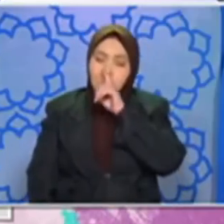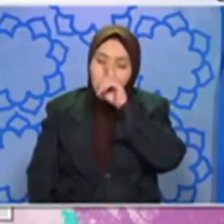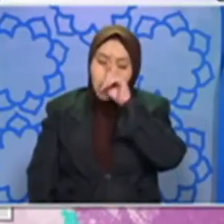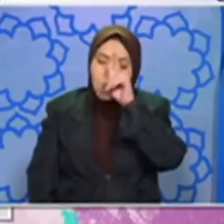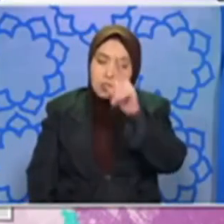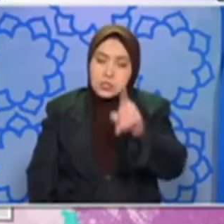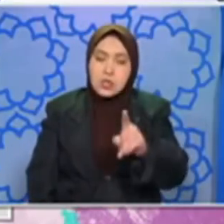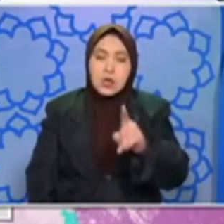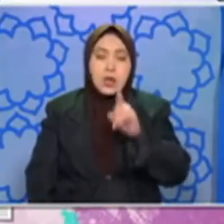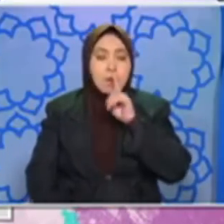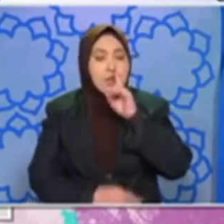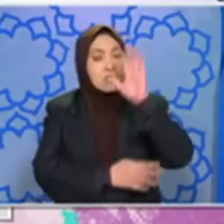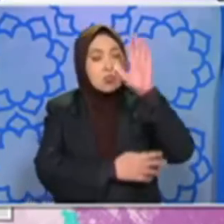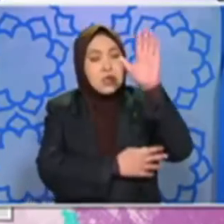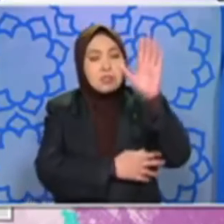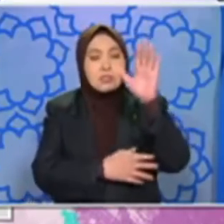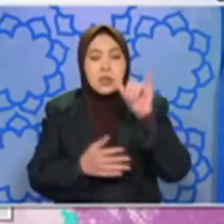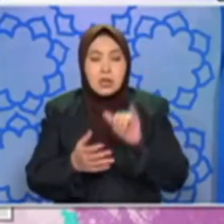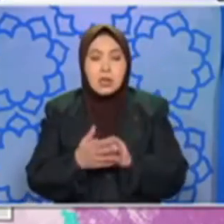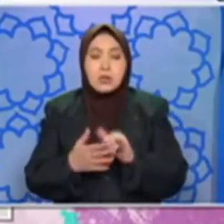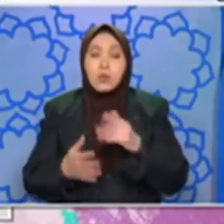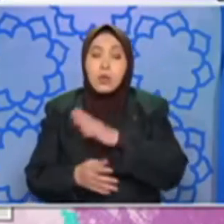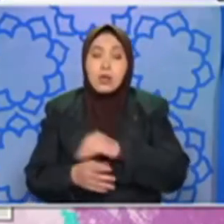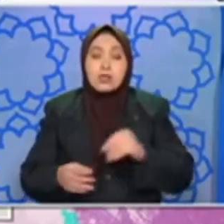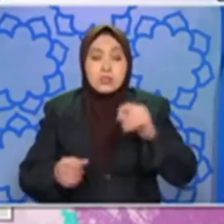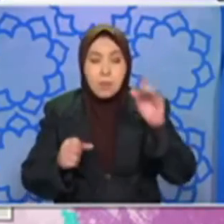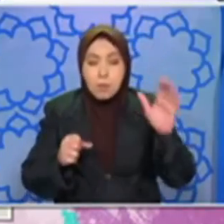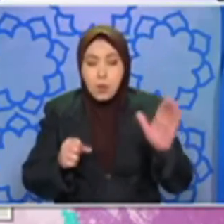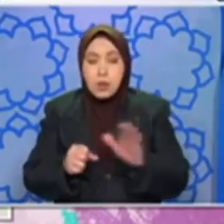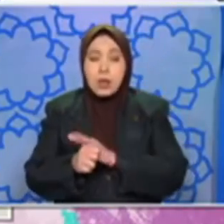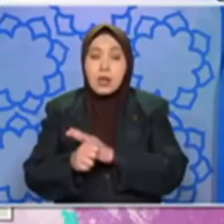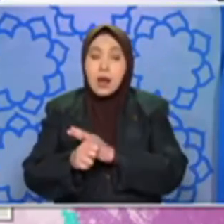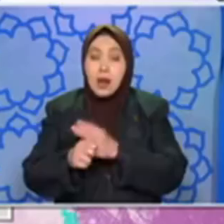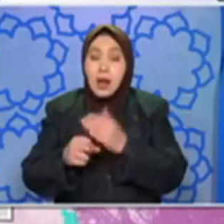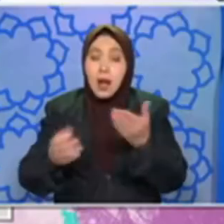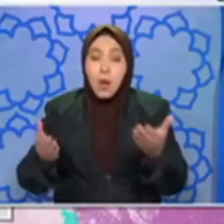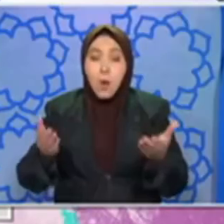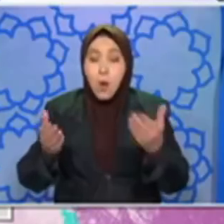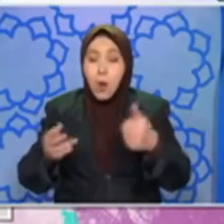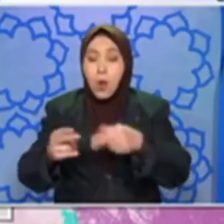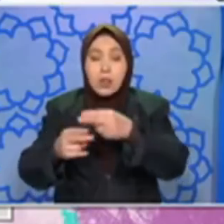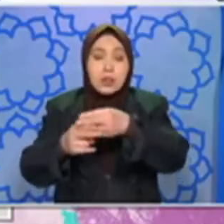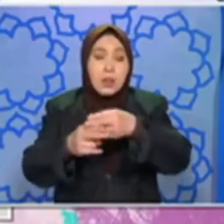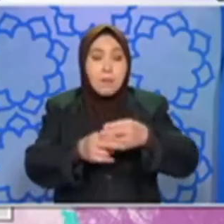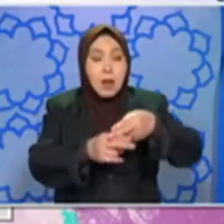وأوفوا الكيل إذا كلتم وزنوا